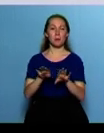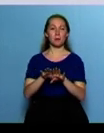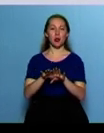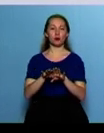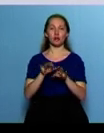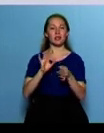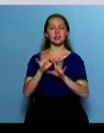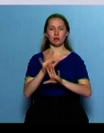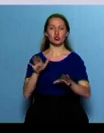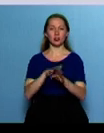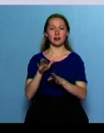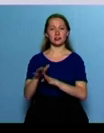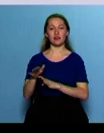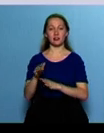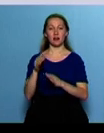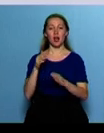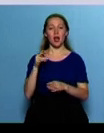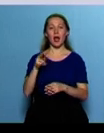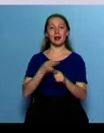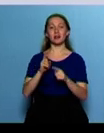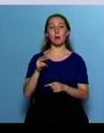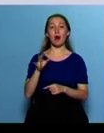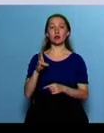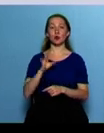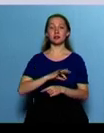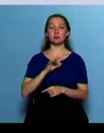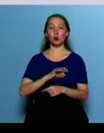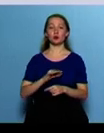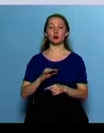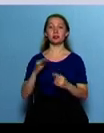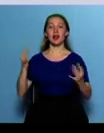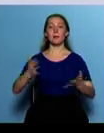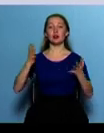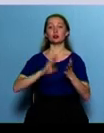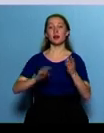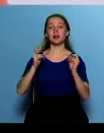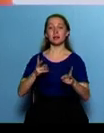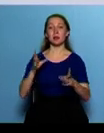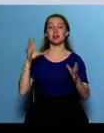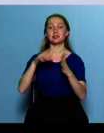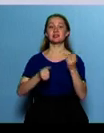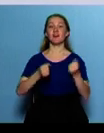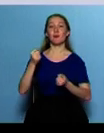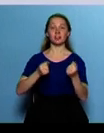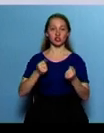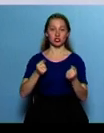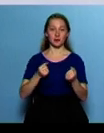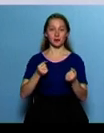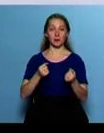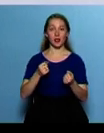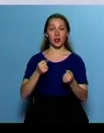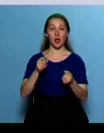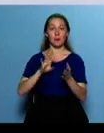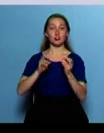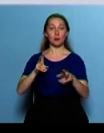что пиропатроны сейчас используются в подушках безопасности машины, когда выстреливает подушка. То есть здесь